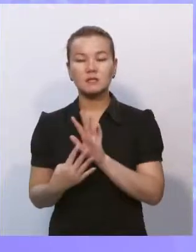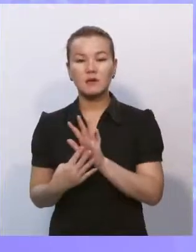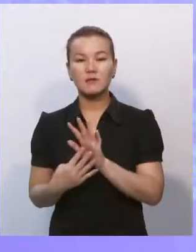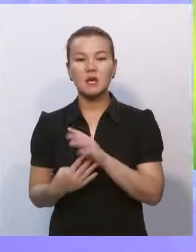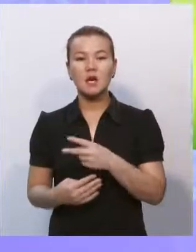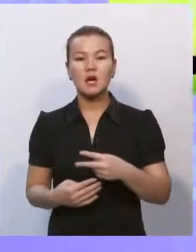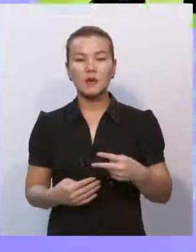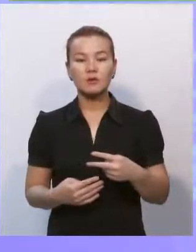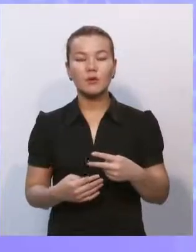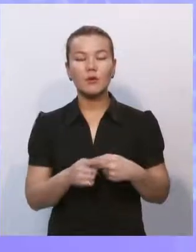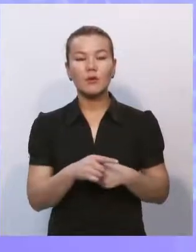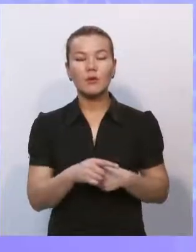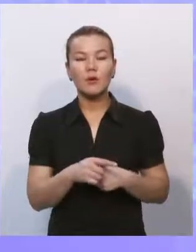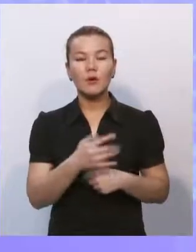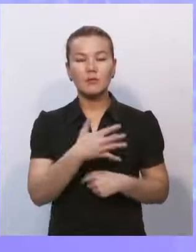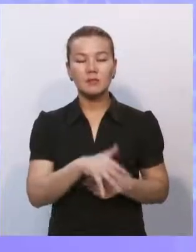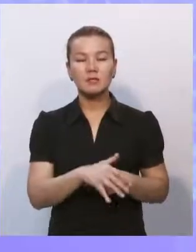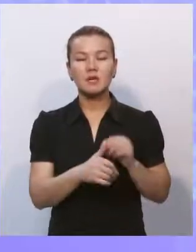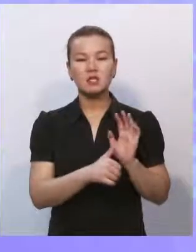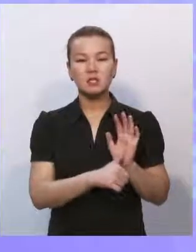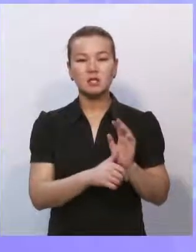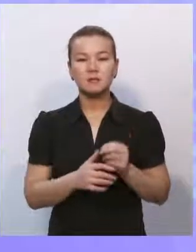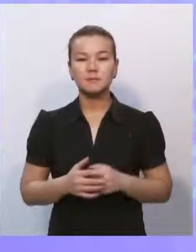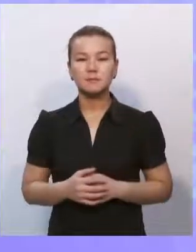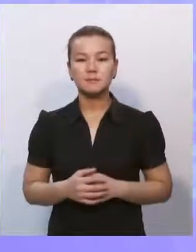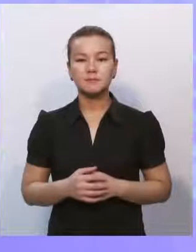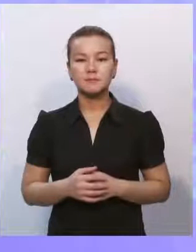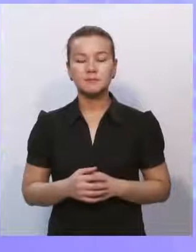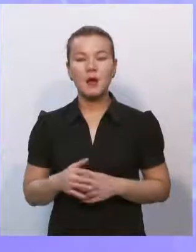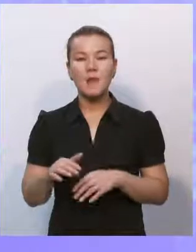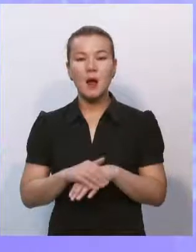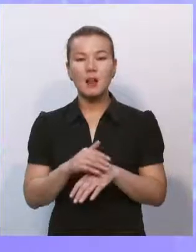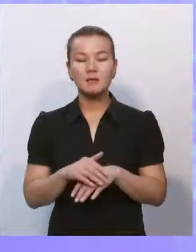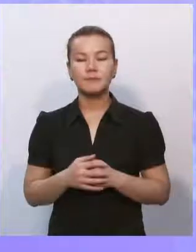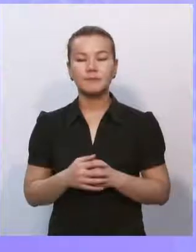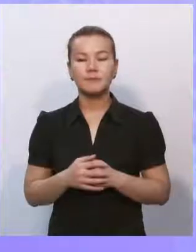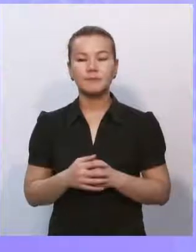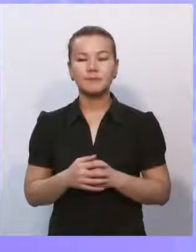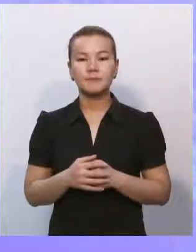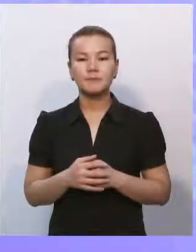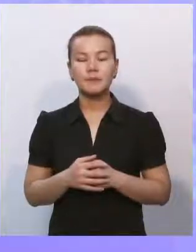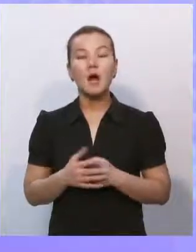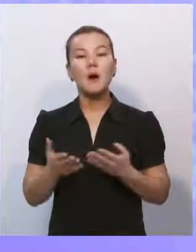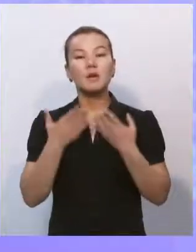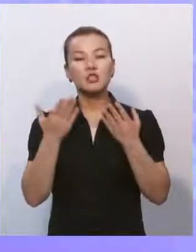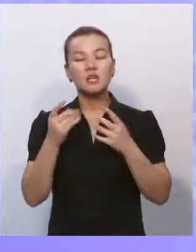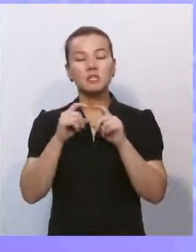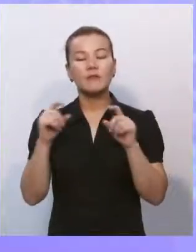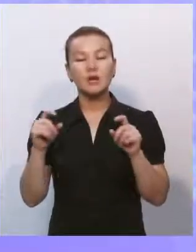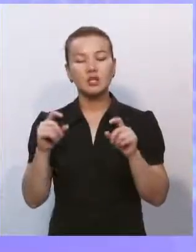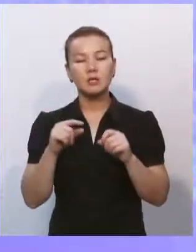равно 56 молодцы прочитайте